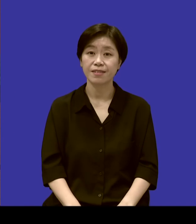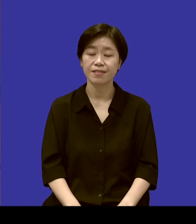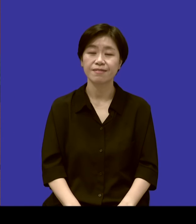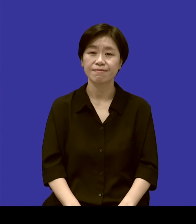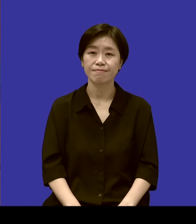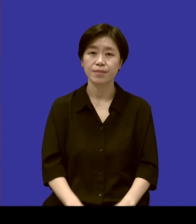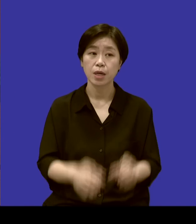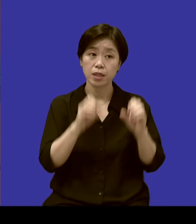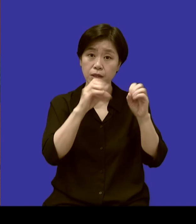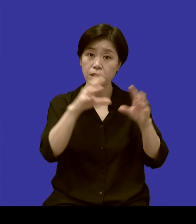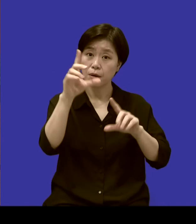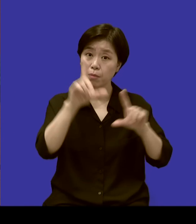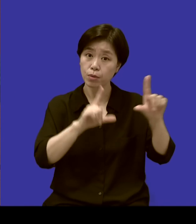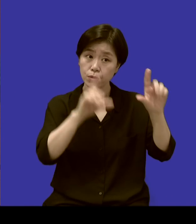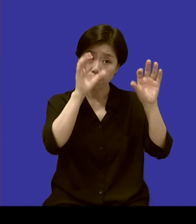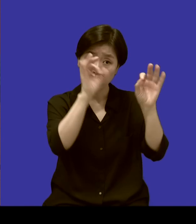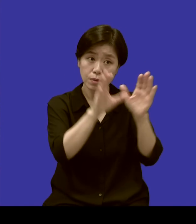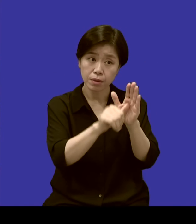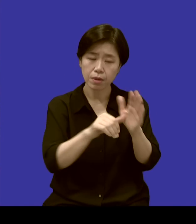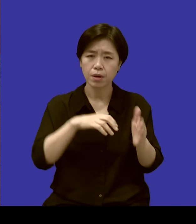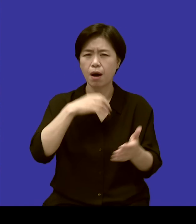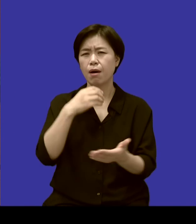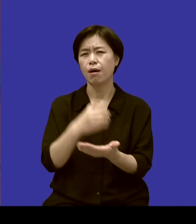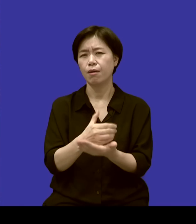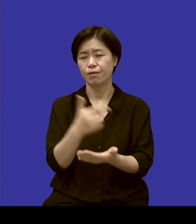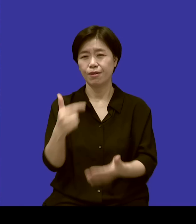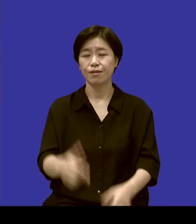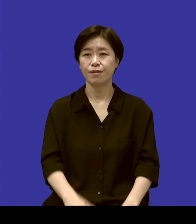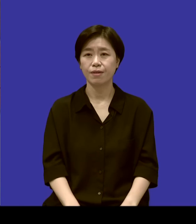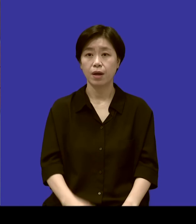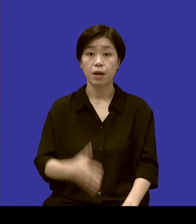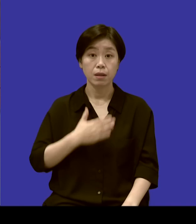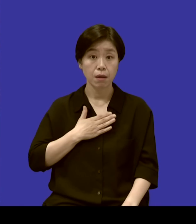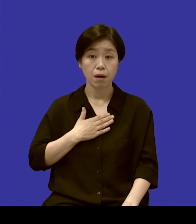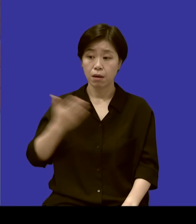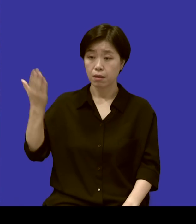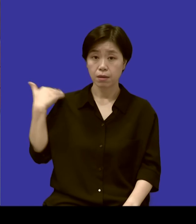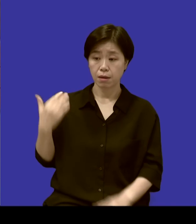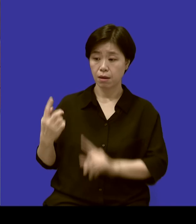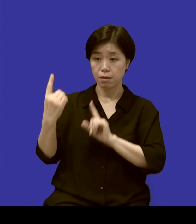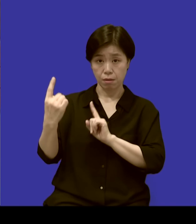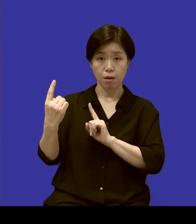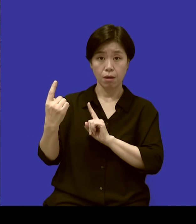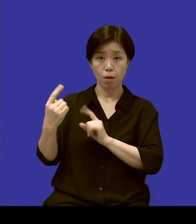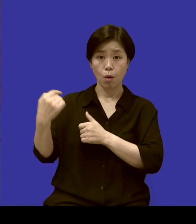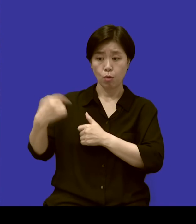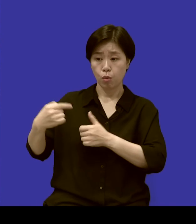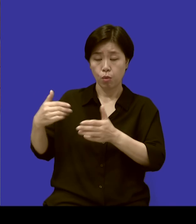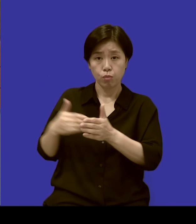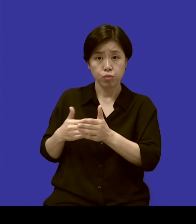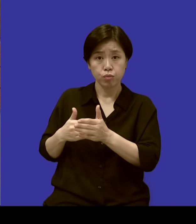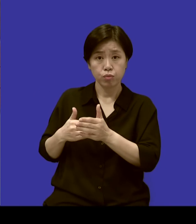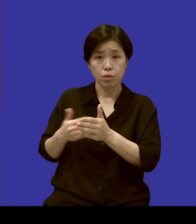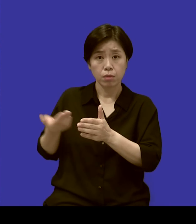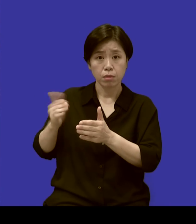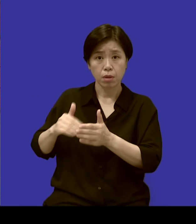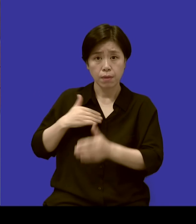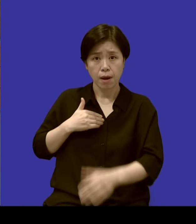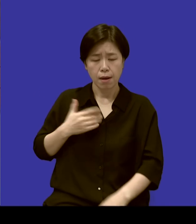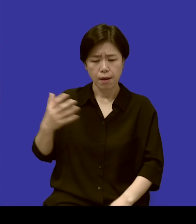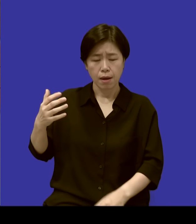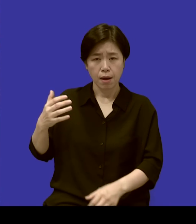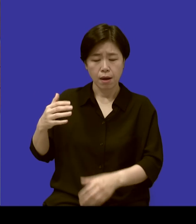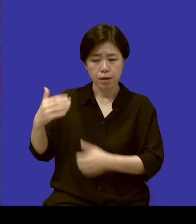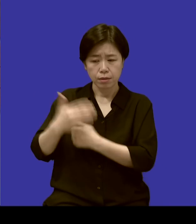사랑하시는지를 전하는 모습에 정말 많은 감동과 도전을 느꼈고 저 역시도 1:1 양육을 받았는데 네네. 저는 제 아래로 흘려보내지를 못했던